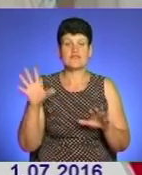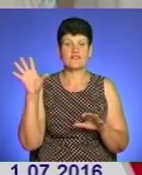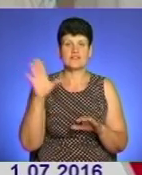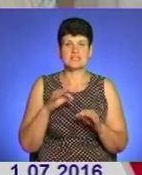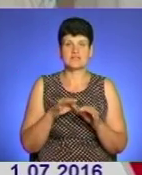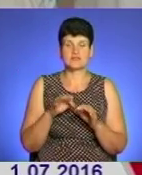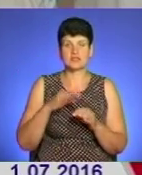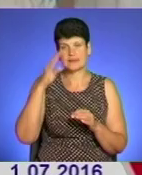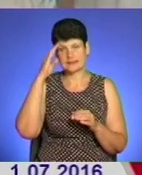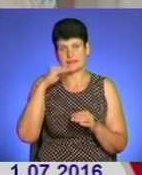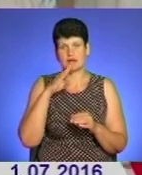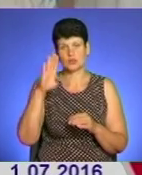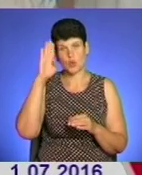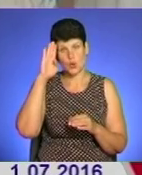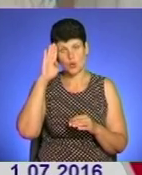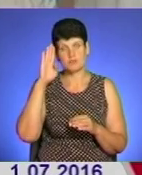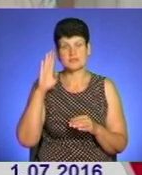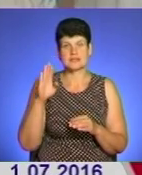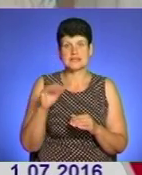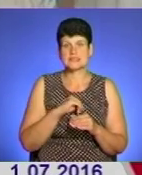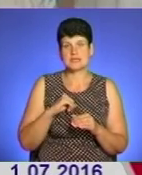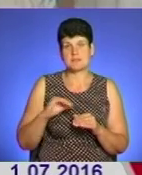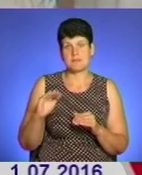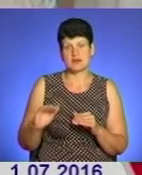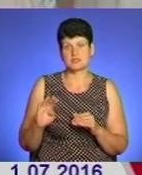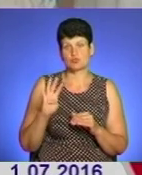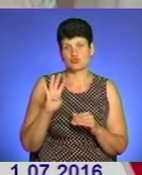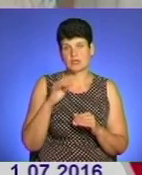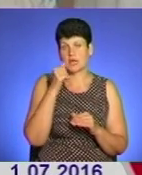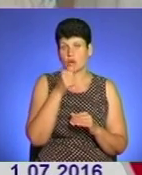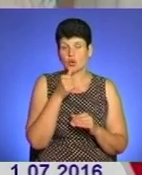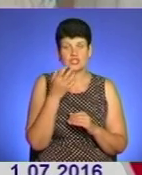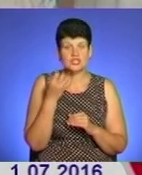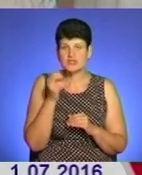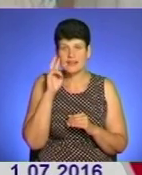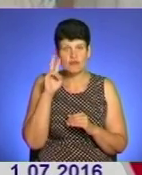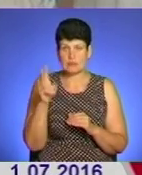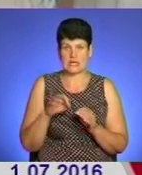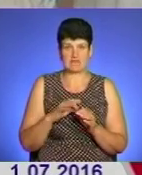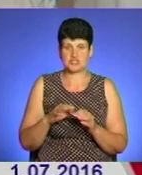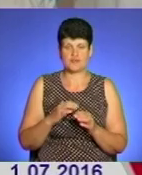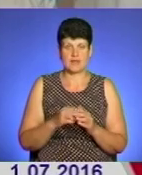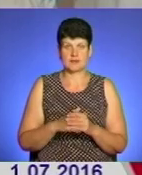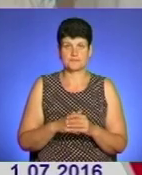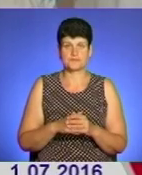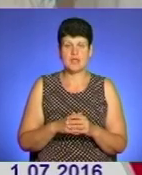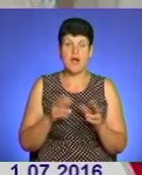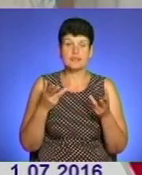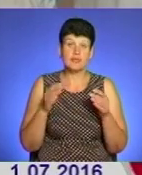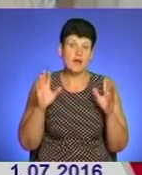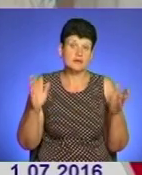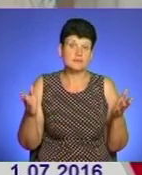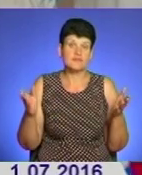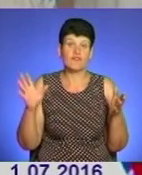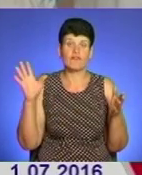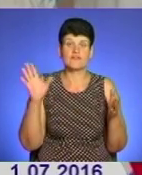вишивають, тато, хлопці, лише найменші, йому 4 роки, він ще не вміє вишивати. А так то